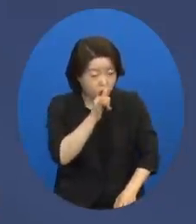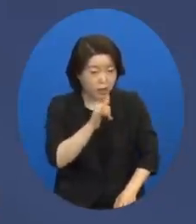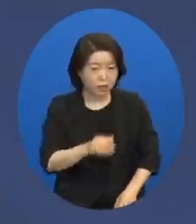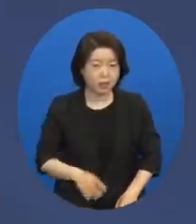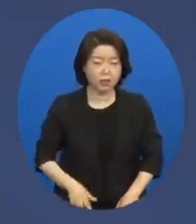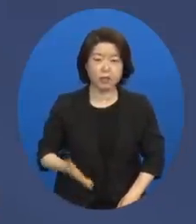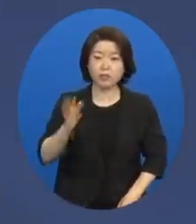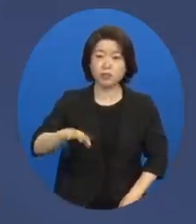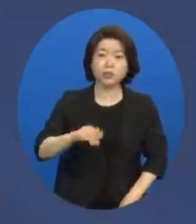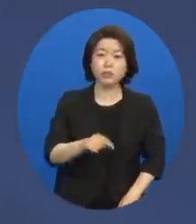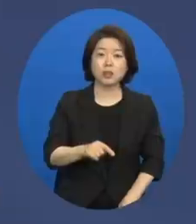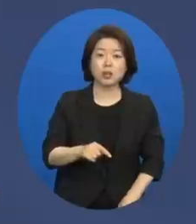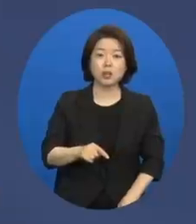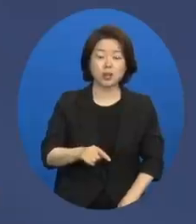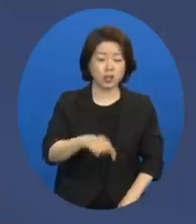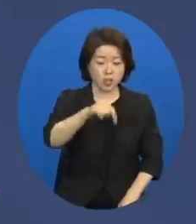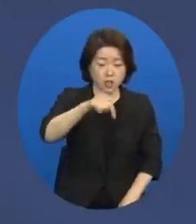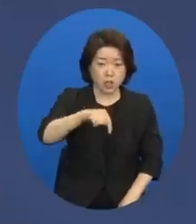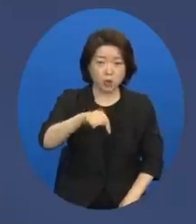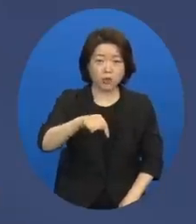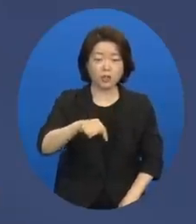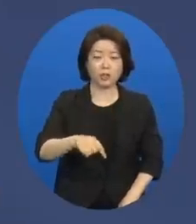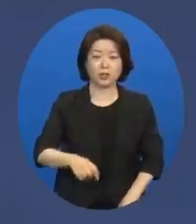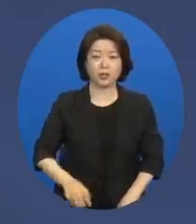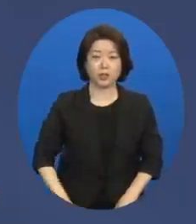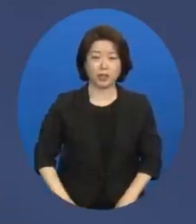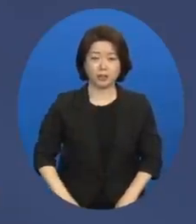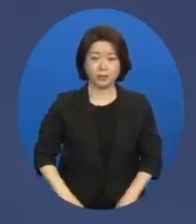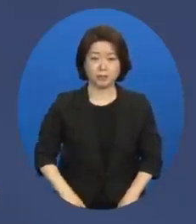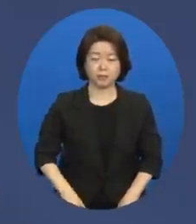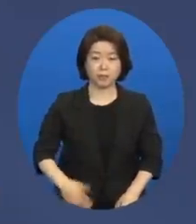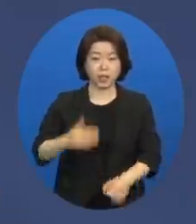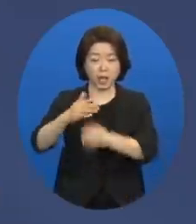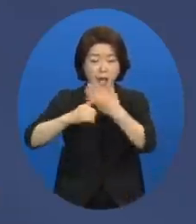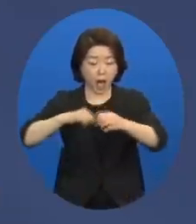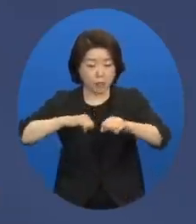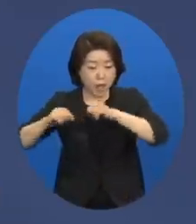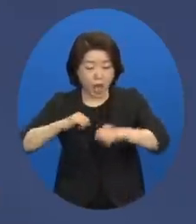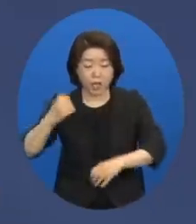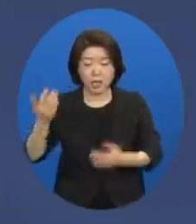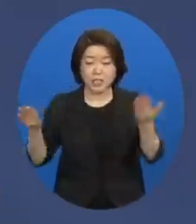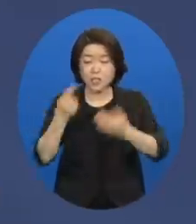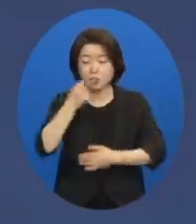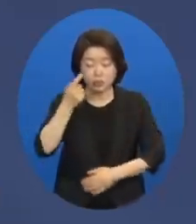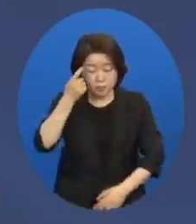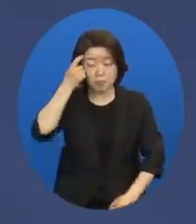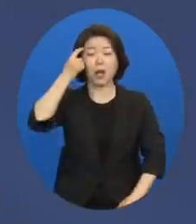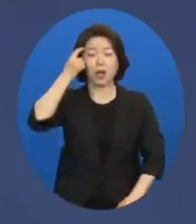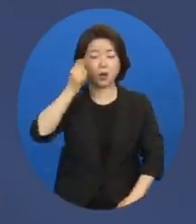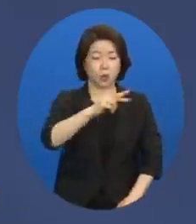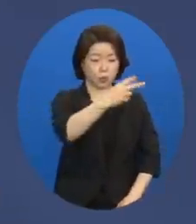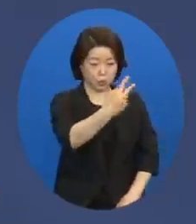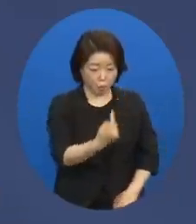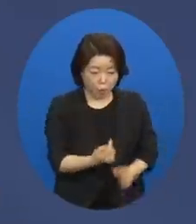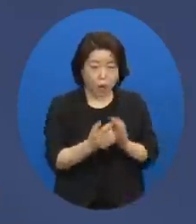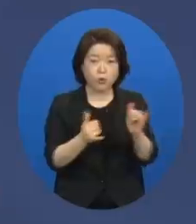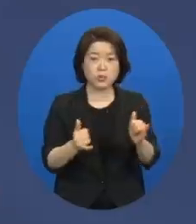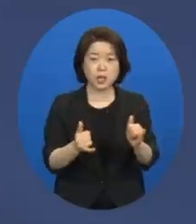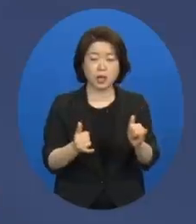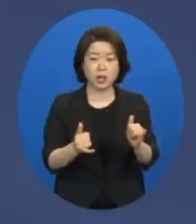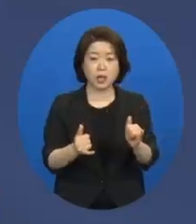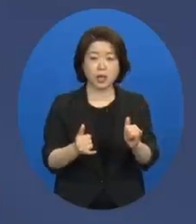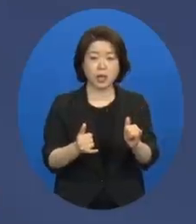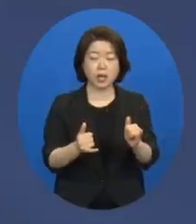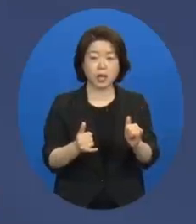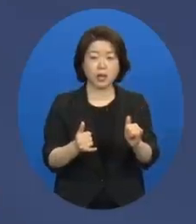그런데 여기 이걸 하나님이 행하신 일인 줄을 깨닫고 돌아온 자가 다른